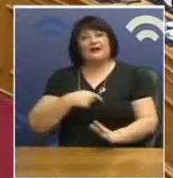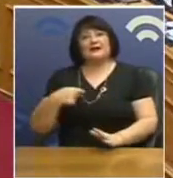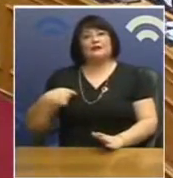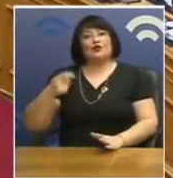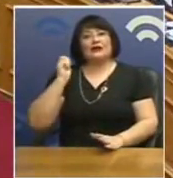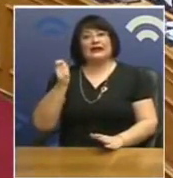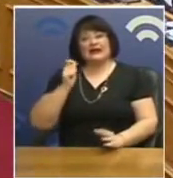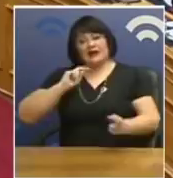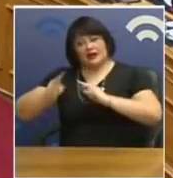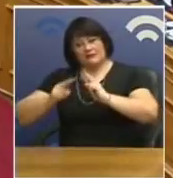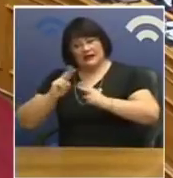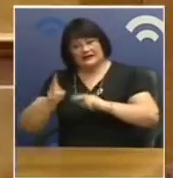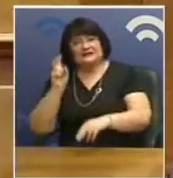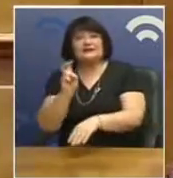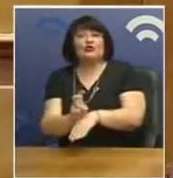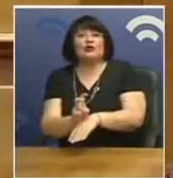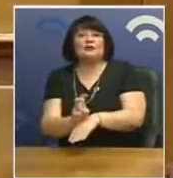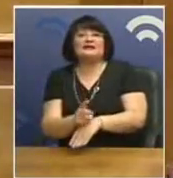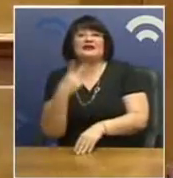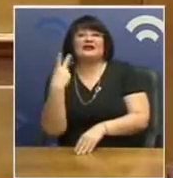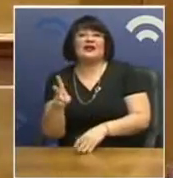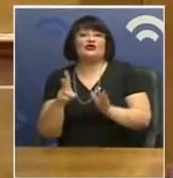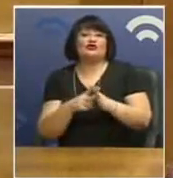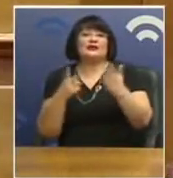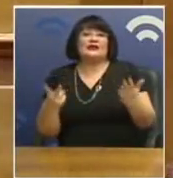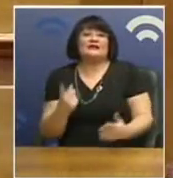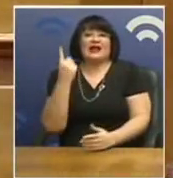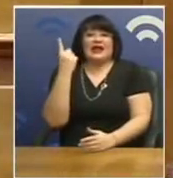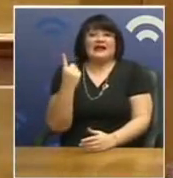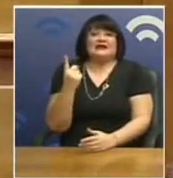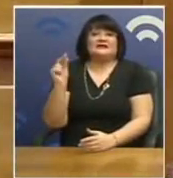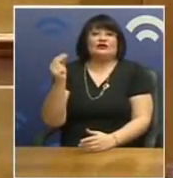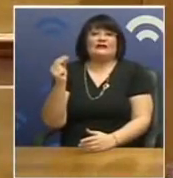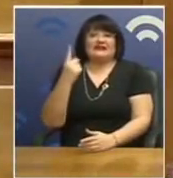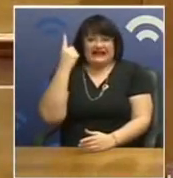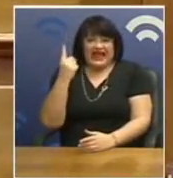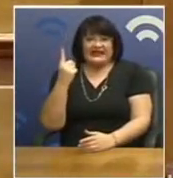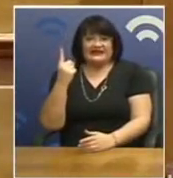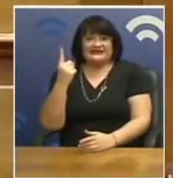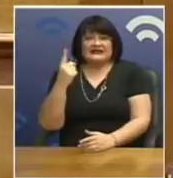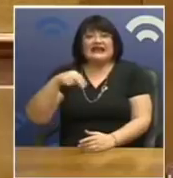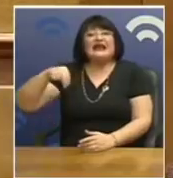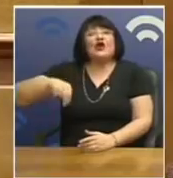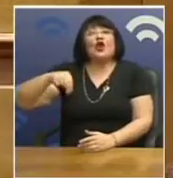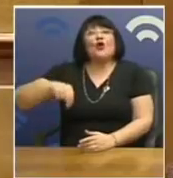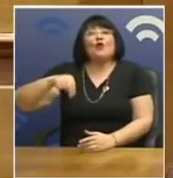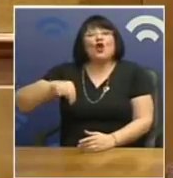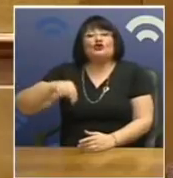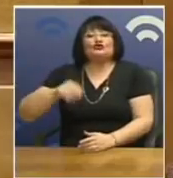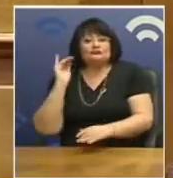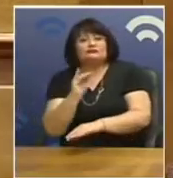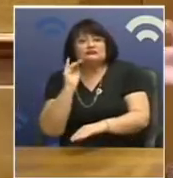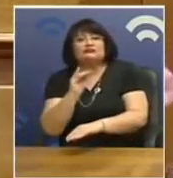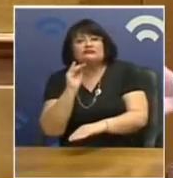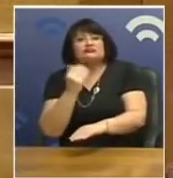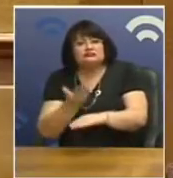υπόλοιπες, εντάξει τώρα, 217 από αυτές κατέθεσε ένας βουλευτής μόνο. Ένας, ποιος Νικολόπουλος. Αλλά όπως καταλαβαίνετε